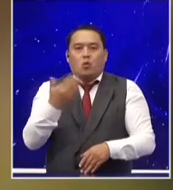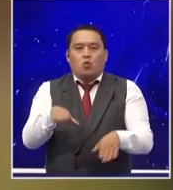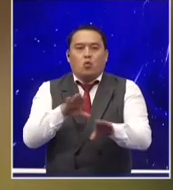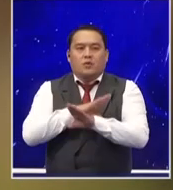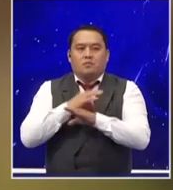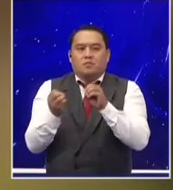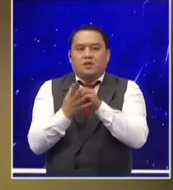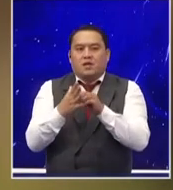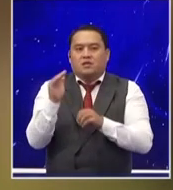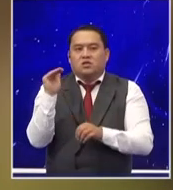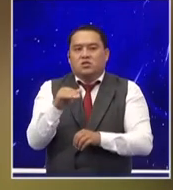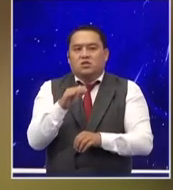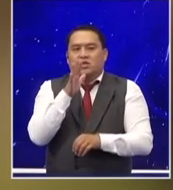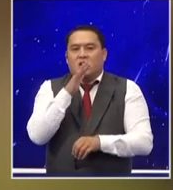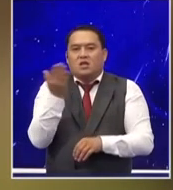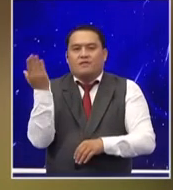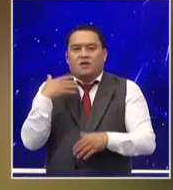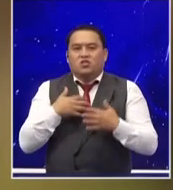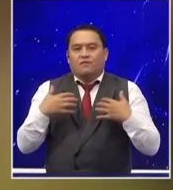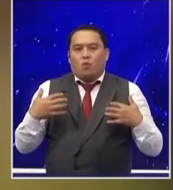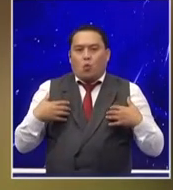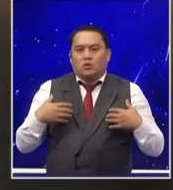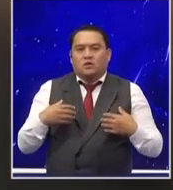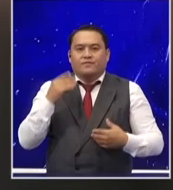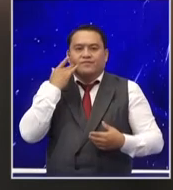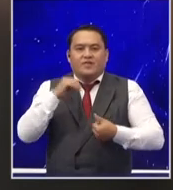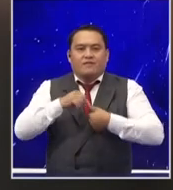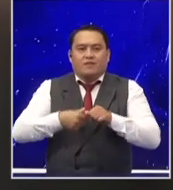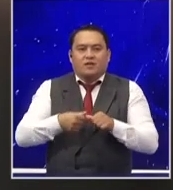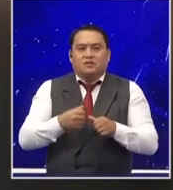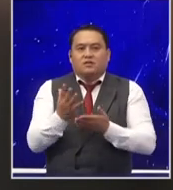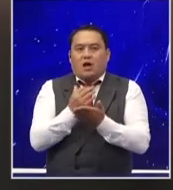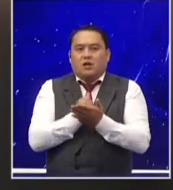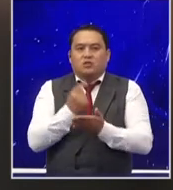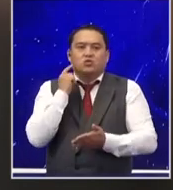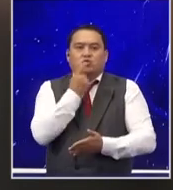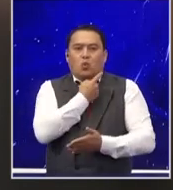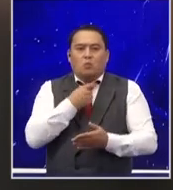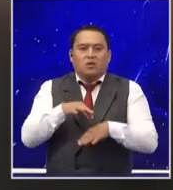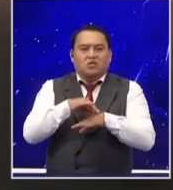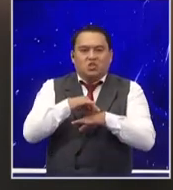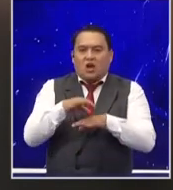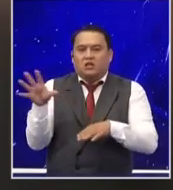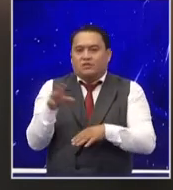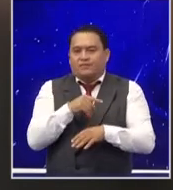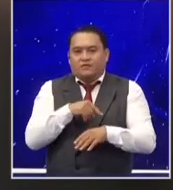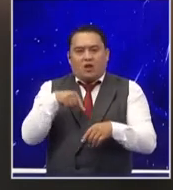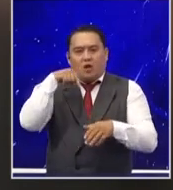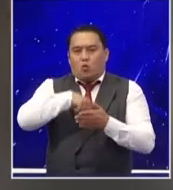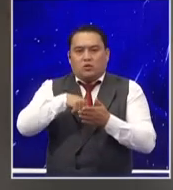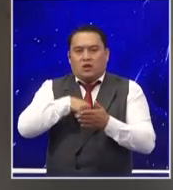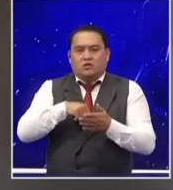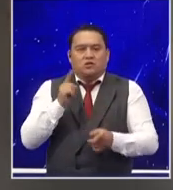15000 лет назад тому назад животного благодаря вечной мерзлоте сохранились зубы шерсть нос и все внутренние органы